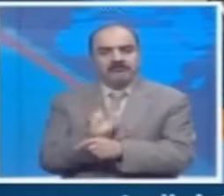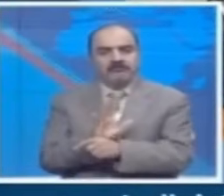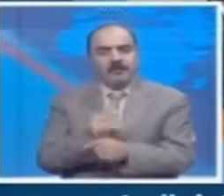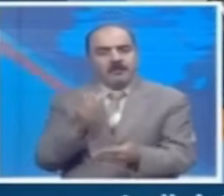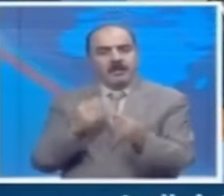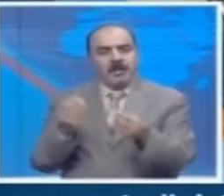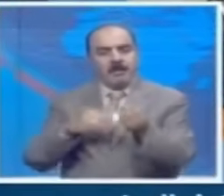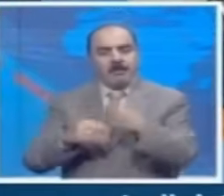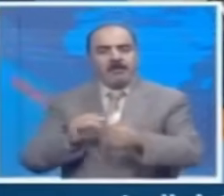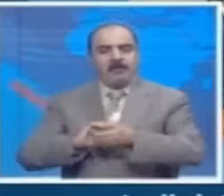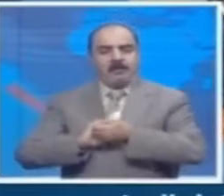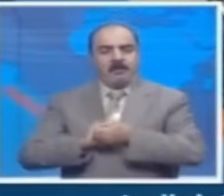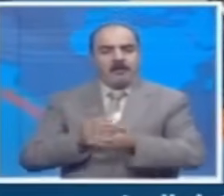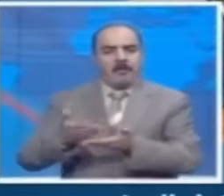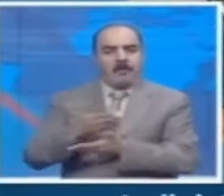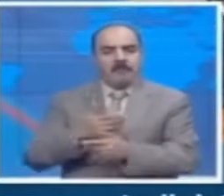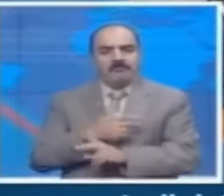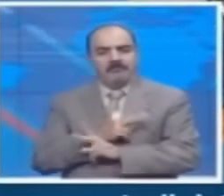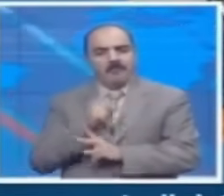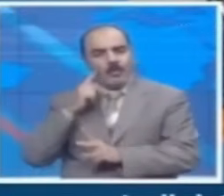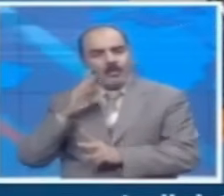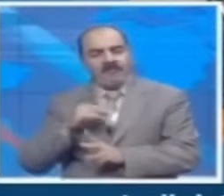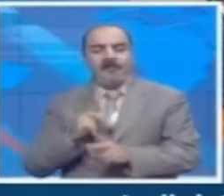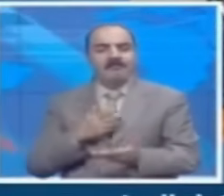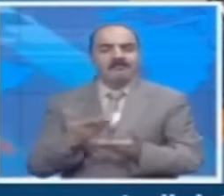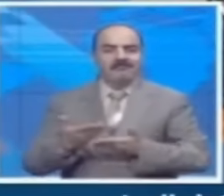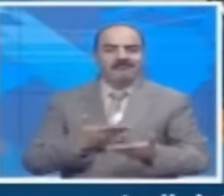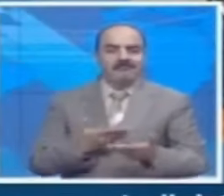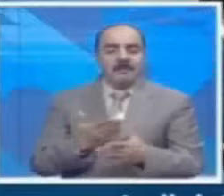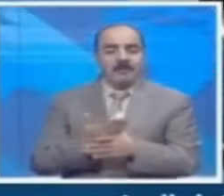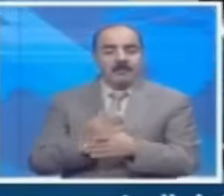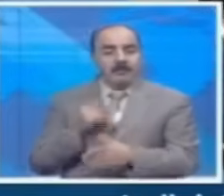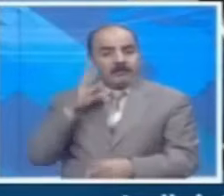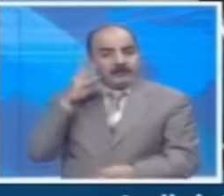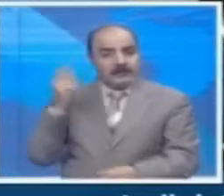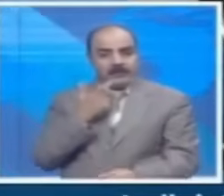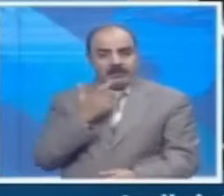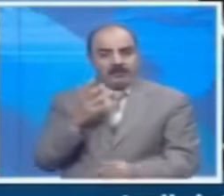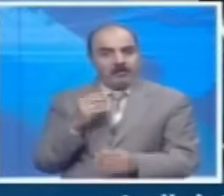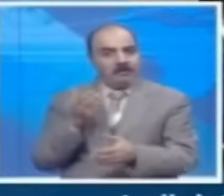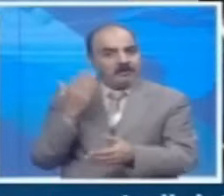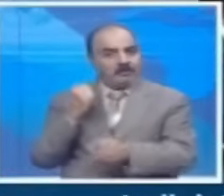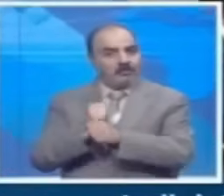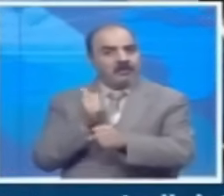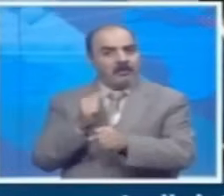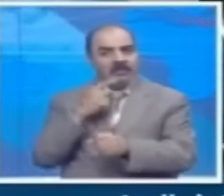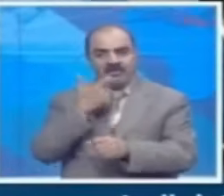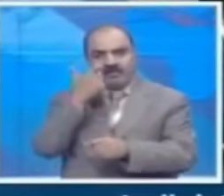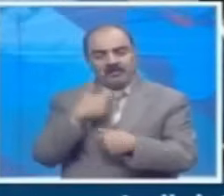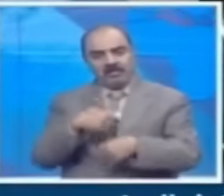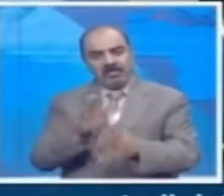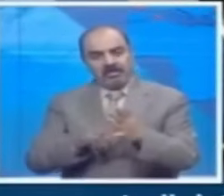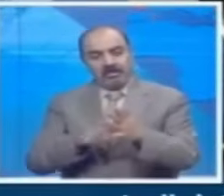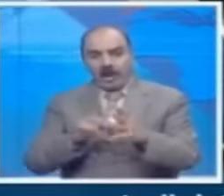وتحفيز مشاركتهم المجتمعية على المستويات كافة، إيمانا بمسؤولية الدولة تجاه مواطنيها في هذه